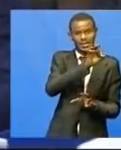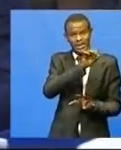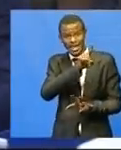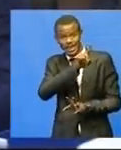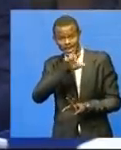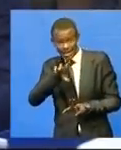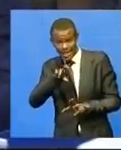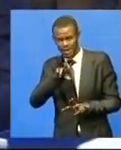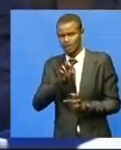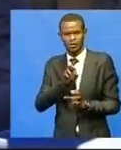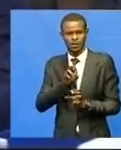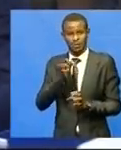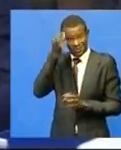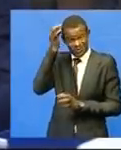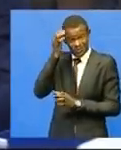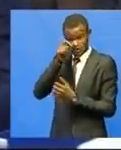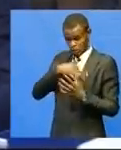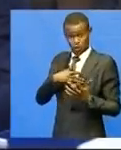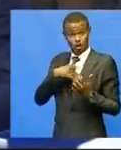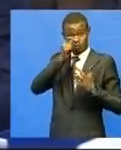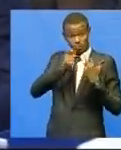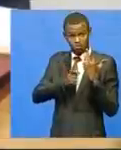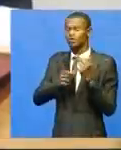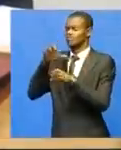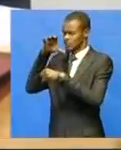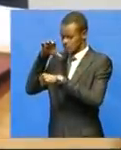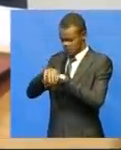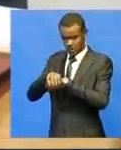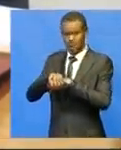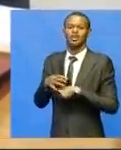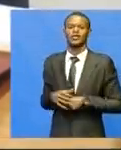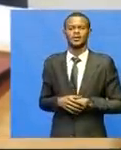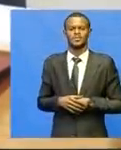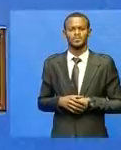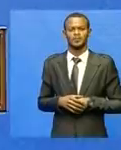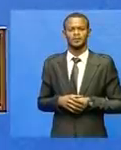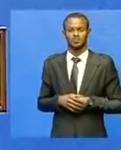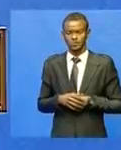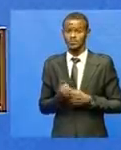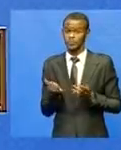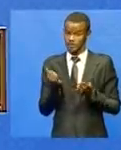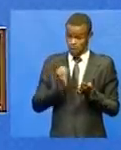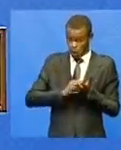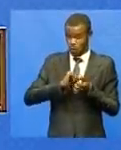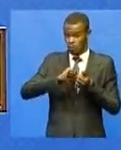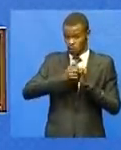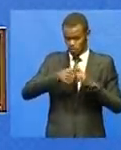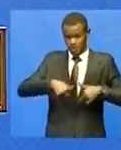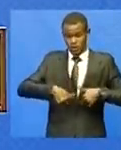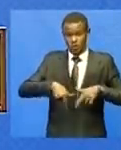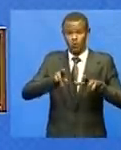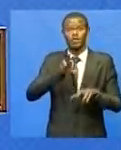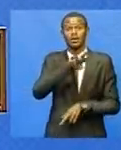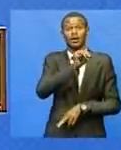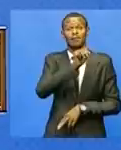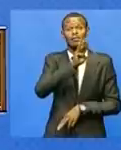arrêté ce vendredi 4 juin 2021 par nos forces armées. La route Mbau Kamango, au cœur du